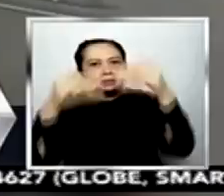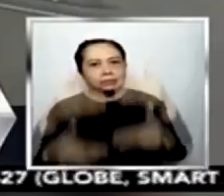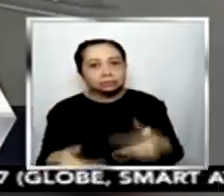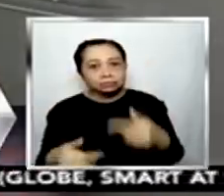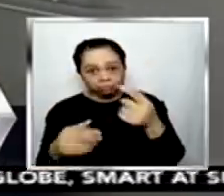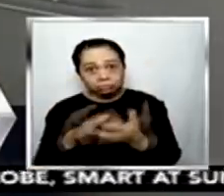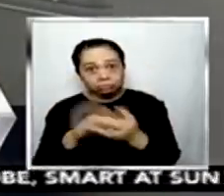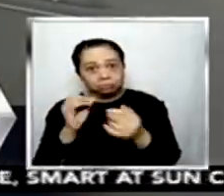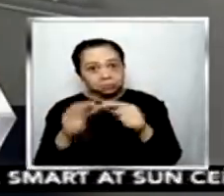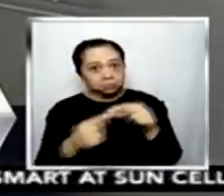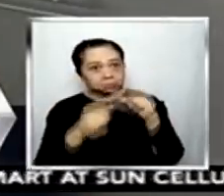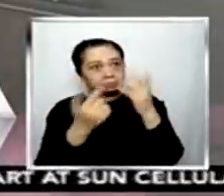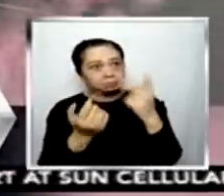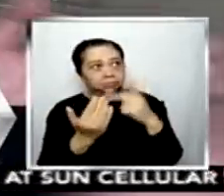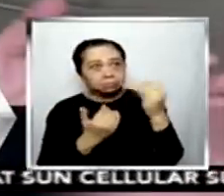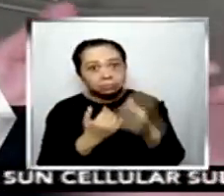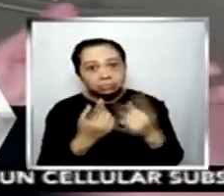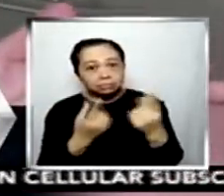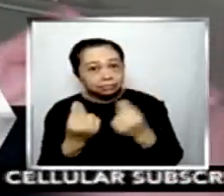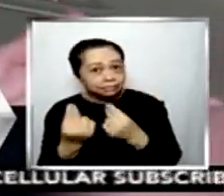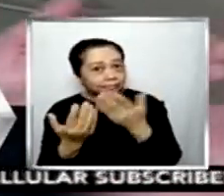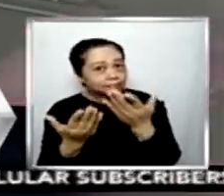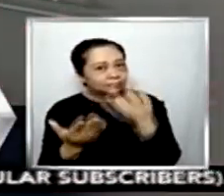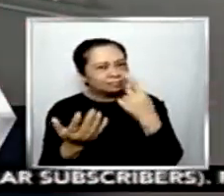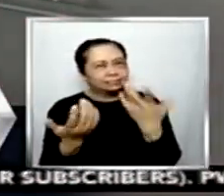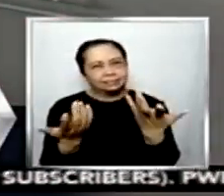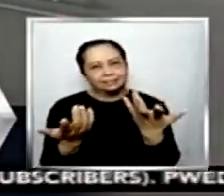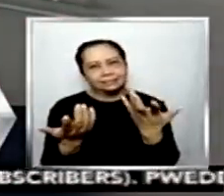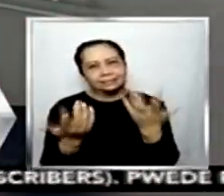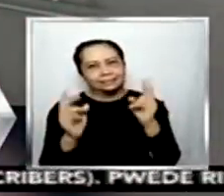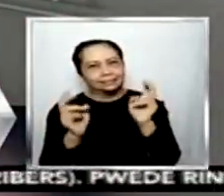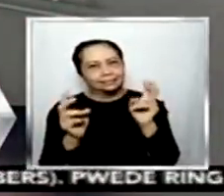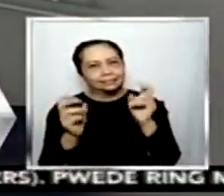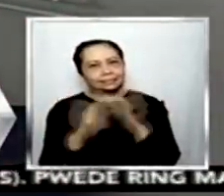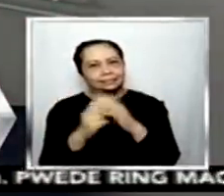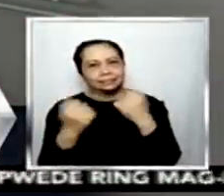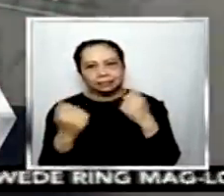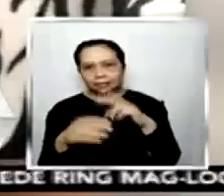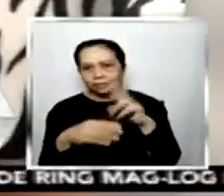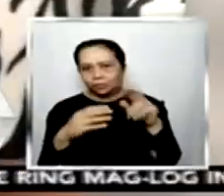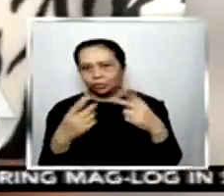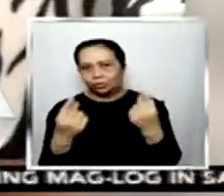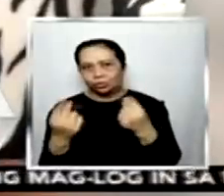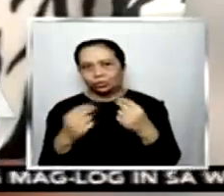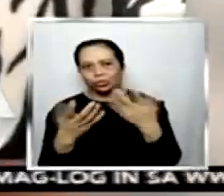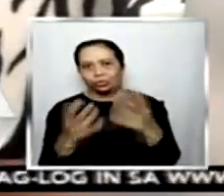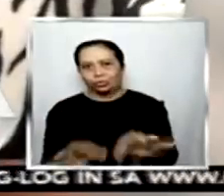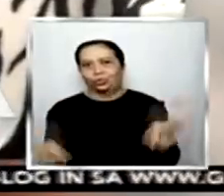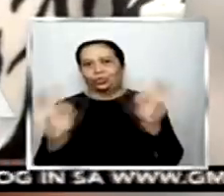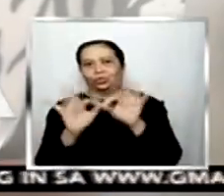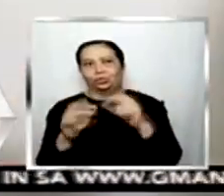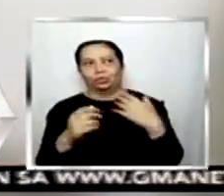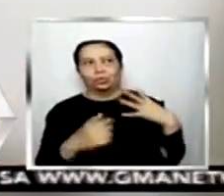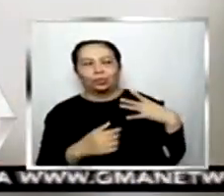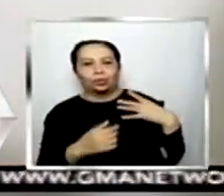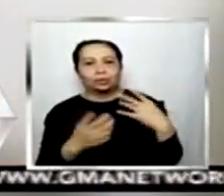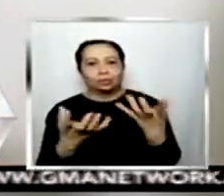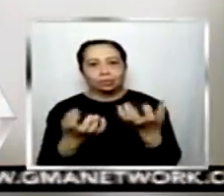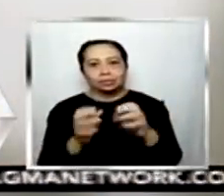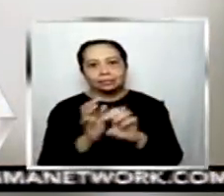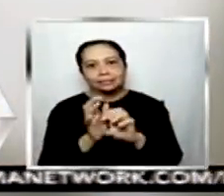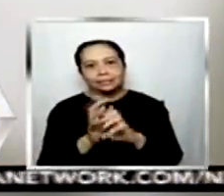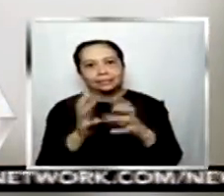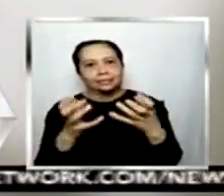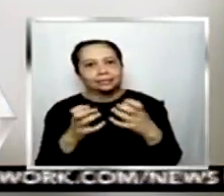special project? Para at least, di ba, yung meron namang kabuluhan yung paghihintay natin sa bahay. Marami gustong gawin, gaya ng hindi ko